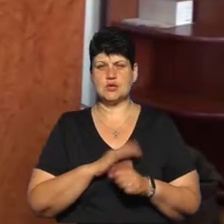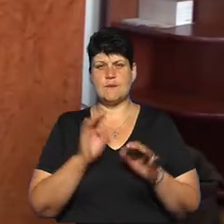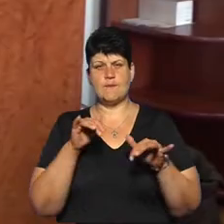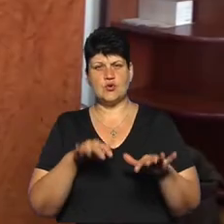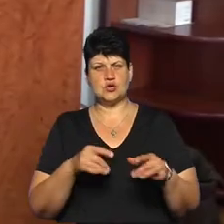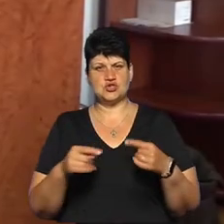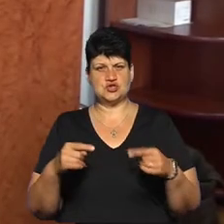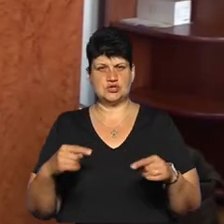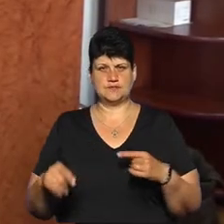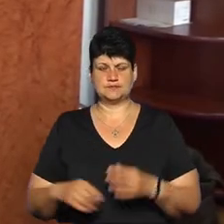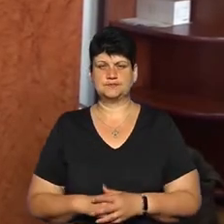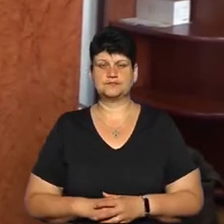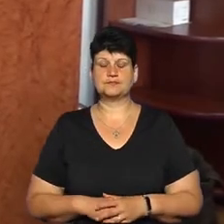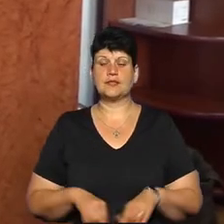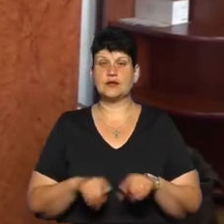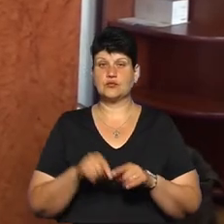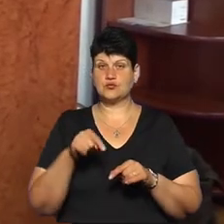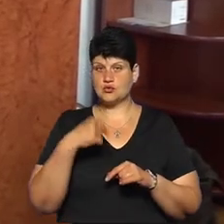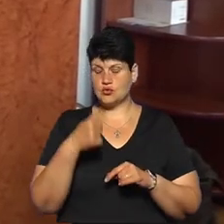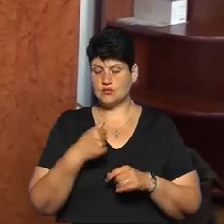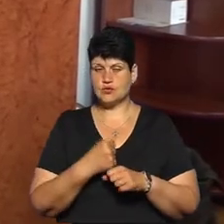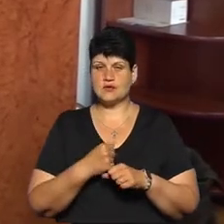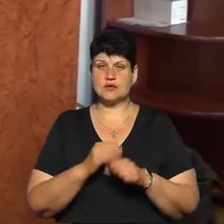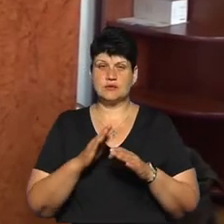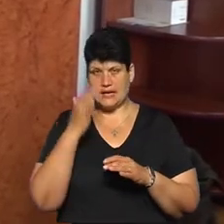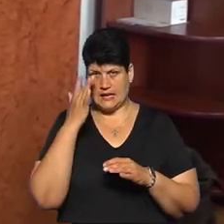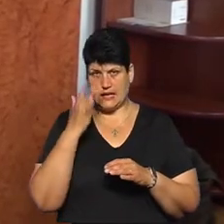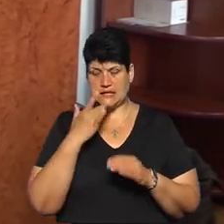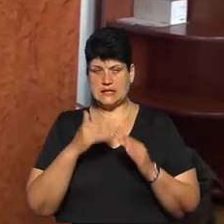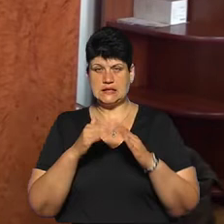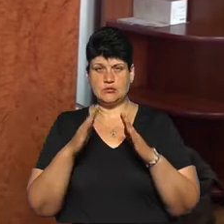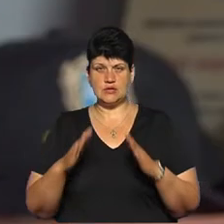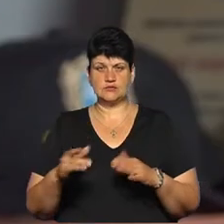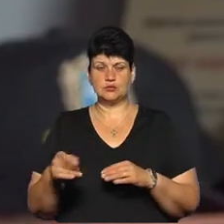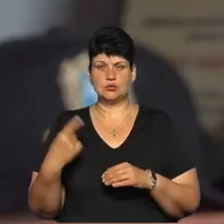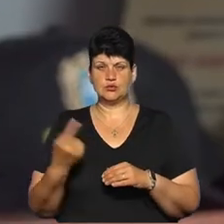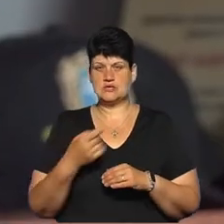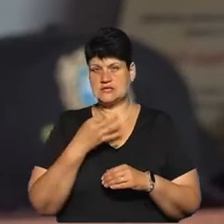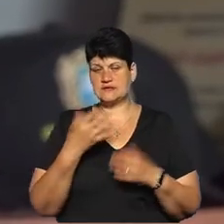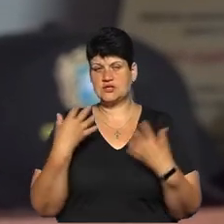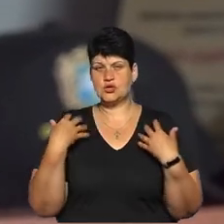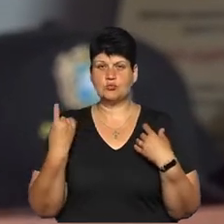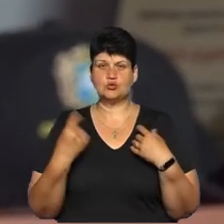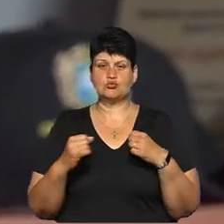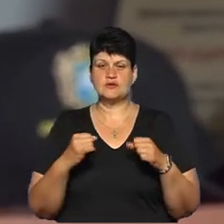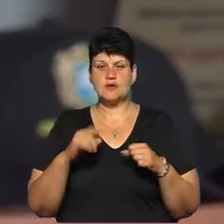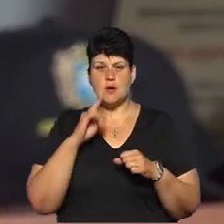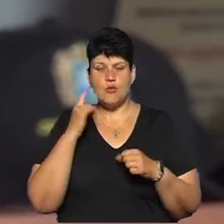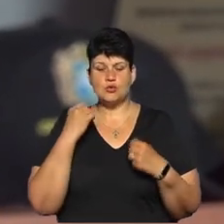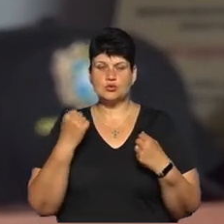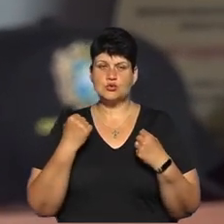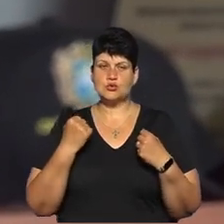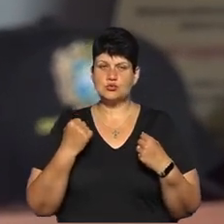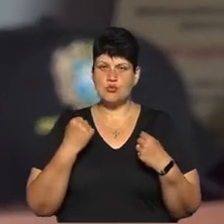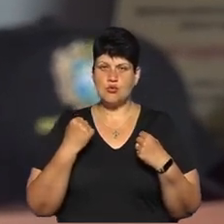світу. Також цього року працюватимуть літні табори і на Тернопільщині, каже начальник обласного управління молоді, спорту та іміджевих